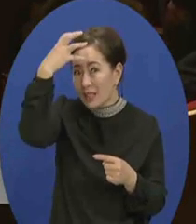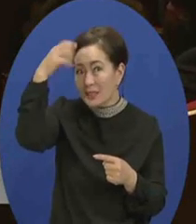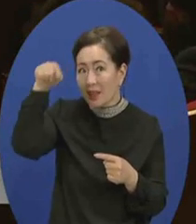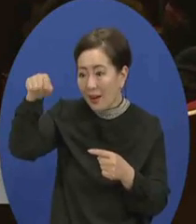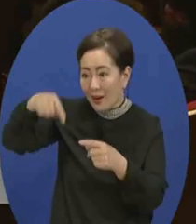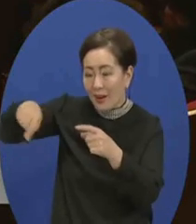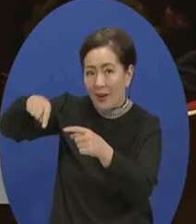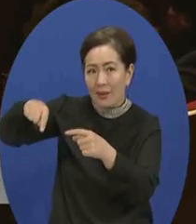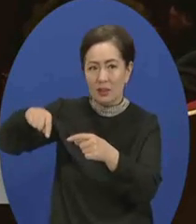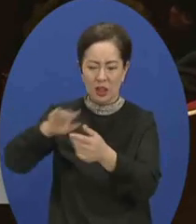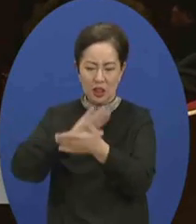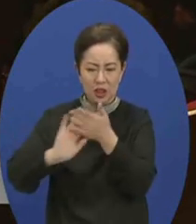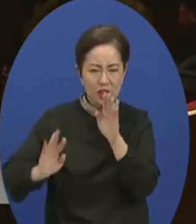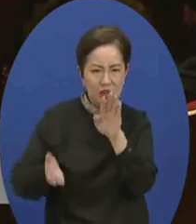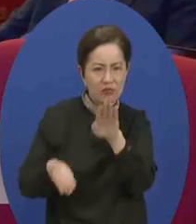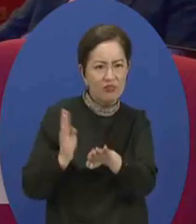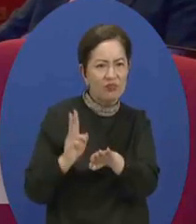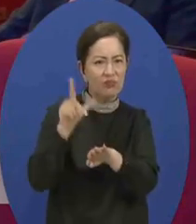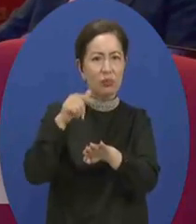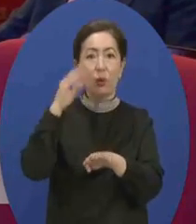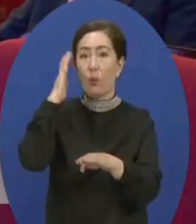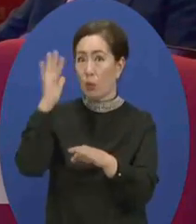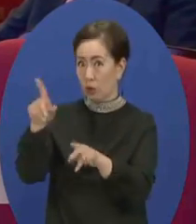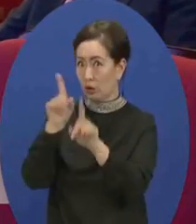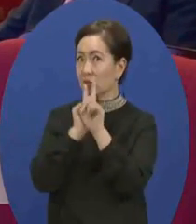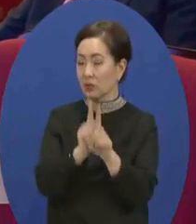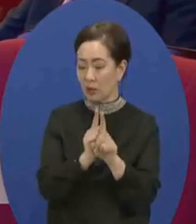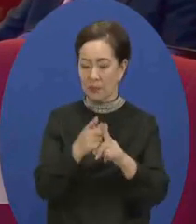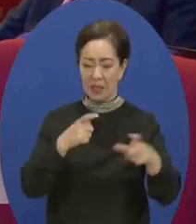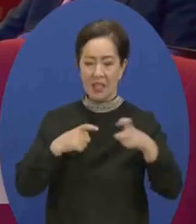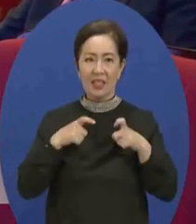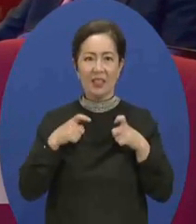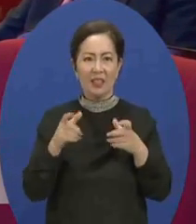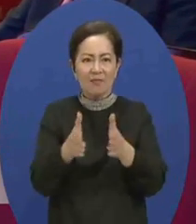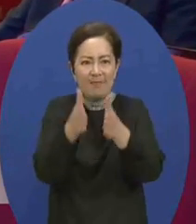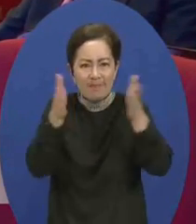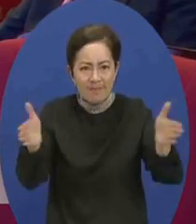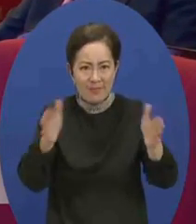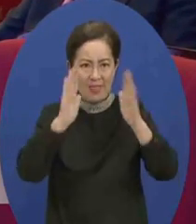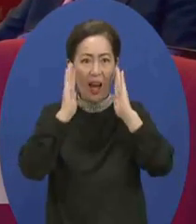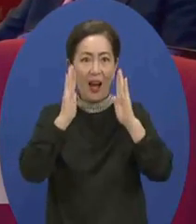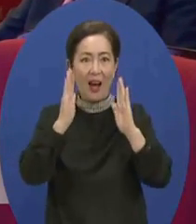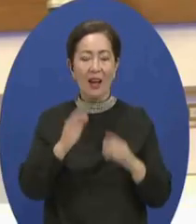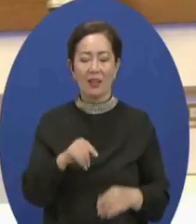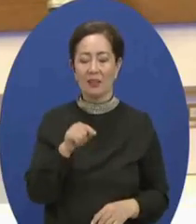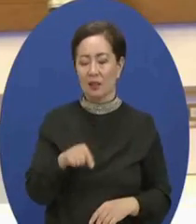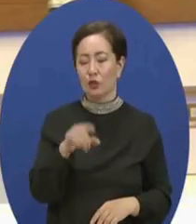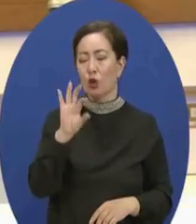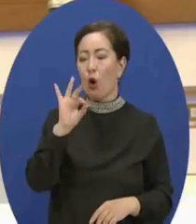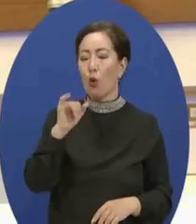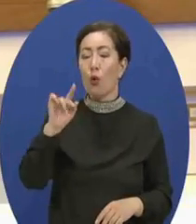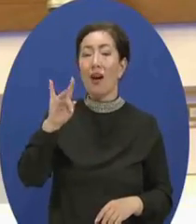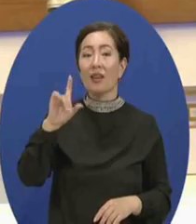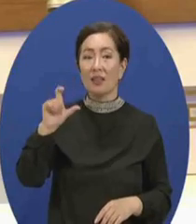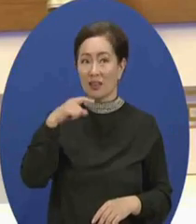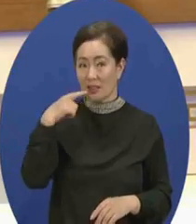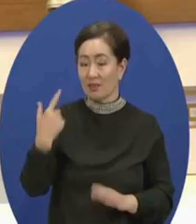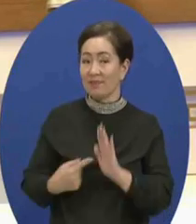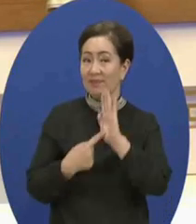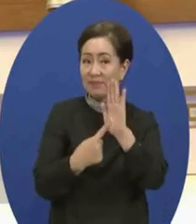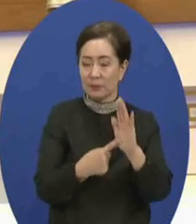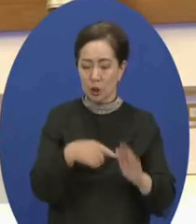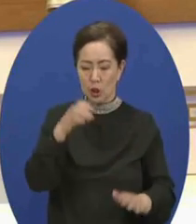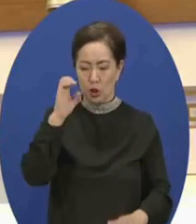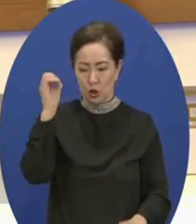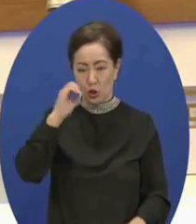сэргэлтийн бодлогыг хэрэгжүүлнэ, эдийн засгийг тэлхэд анхаарна гэж Эрэгкийн сайд оюун эрдэнэ мэдэгдээд байна. За Эрэгкийн сайдын